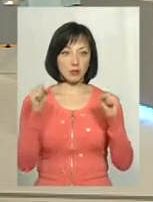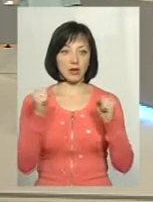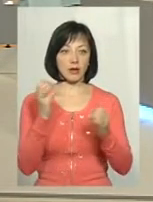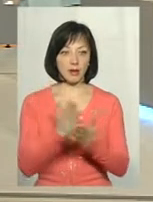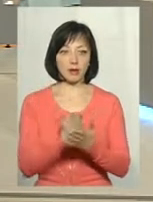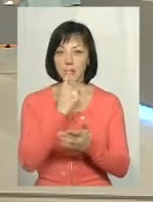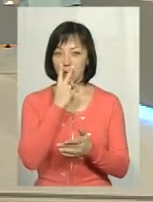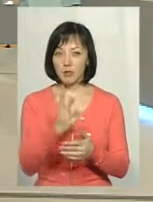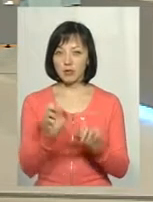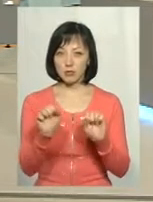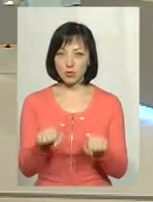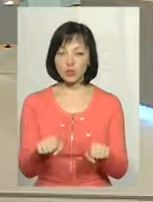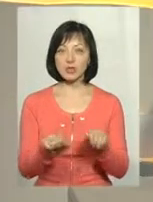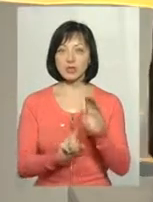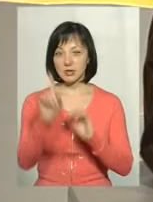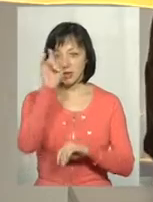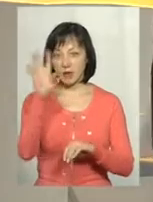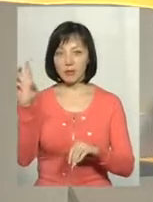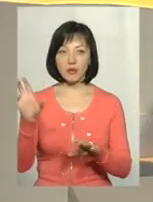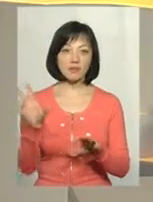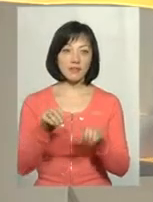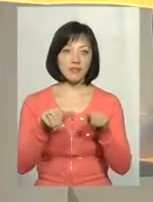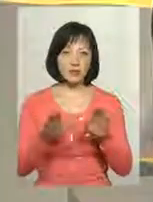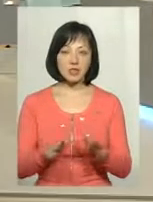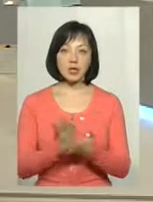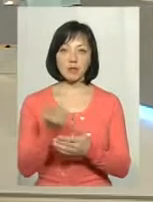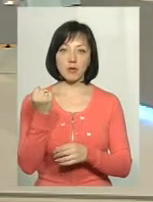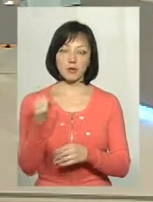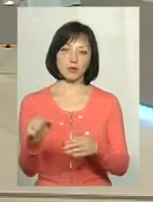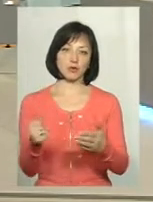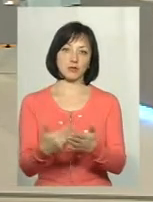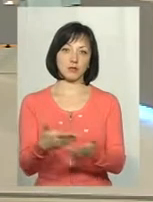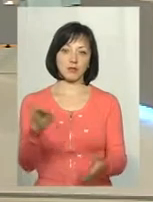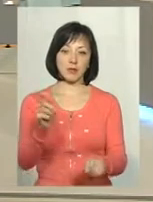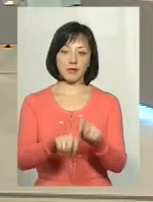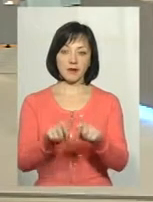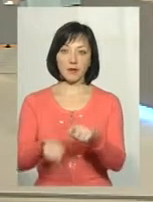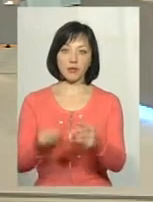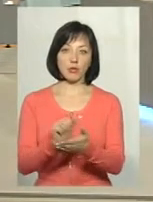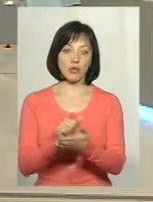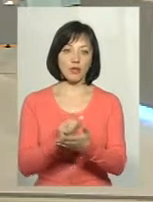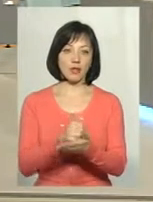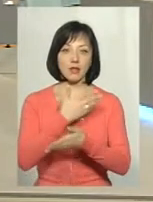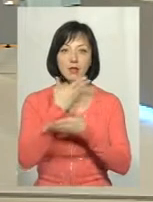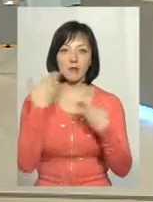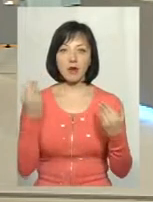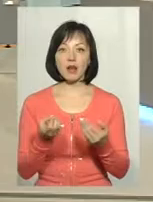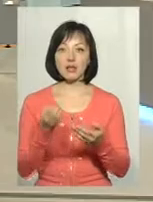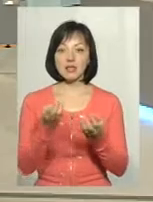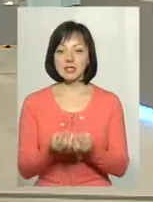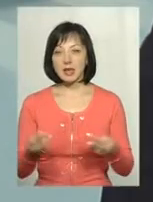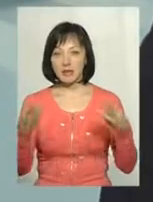ми якби вже ми побачили, що можна закупляти. Слава Богу, вже да, все вже все, є переможець. Перевіряють документи, немає